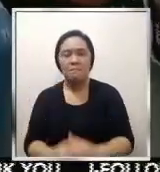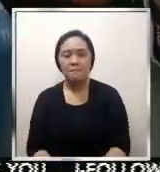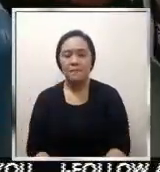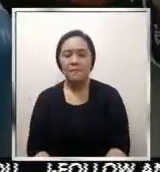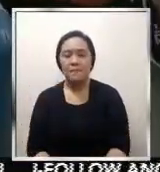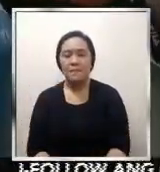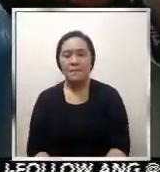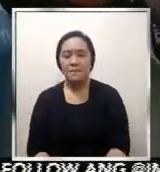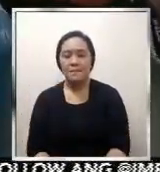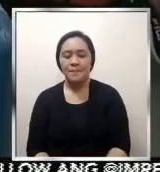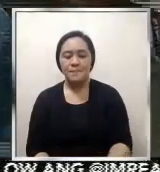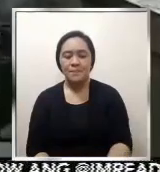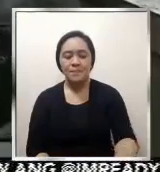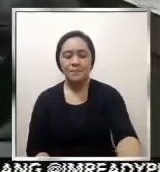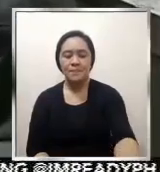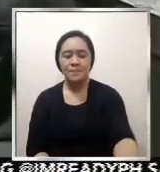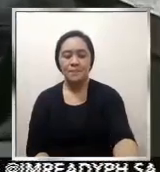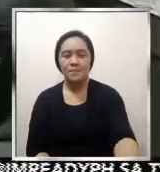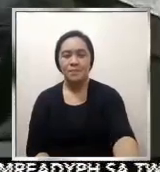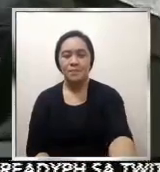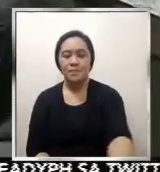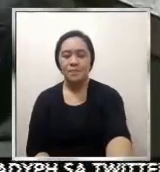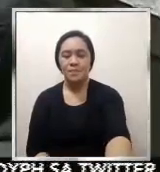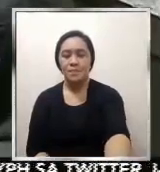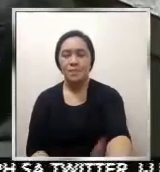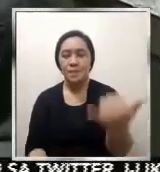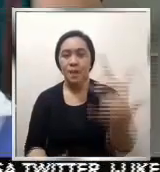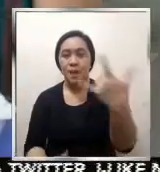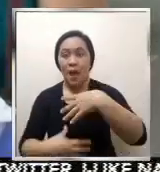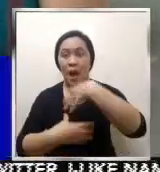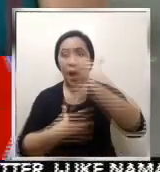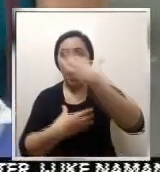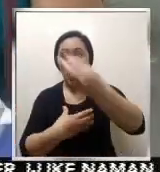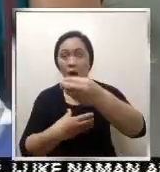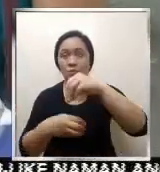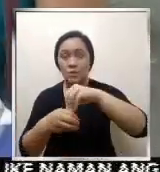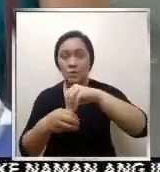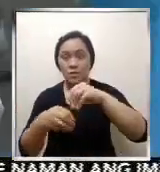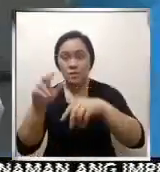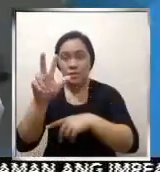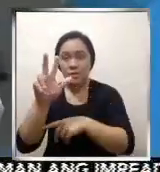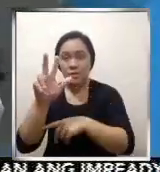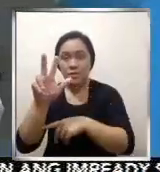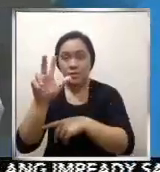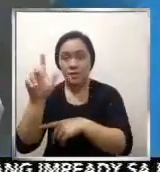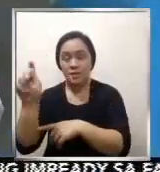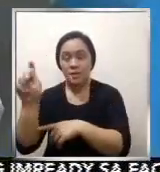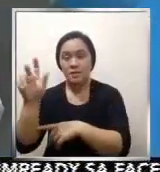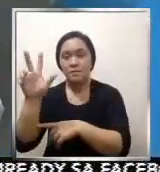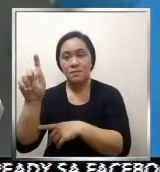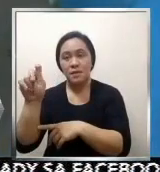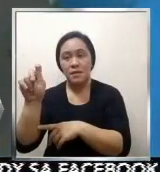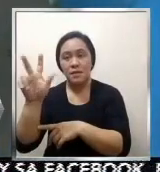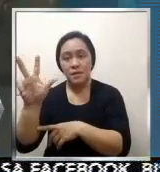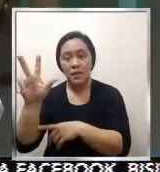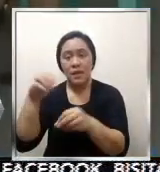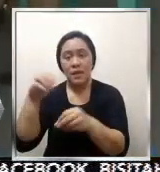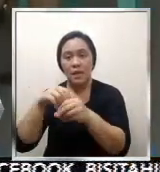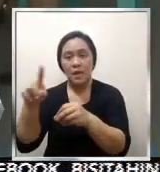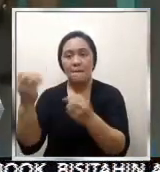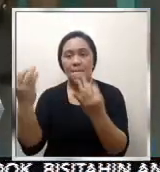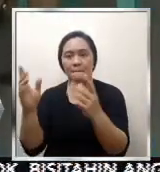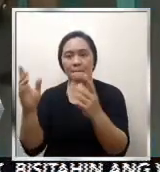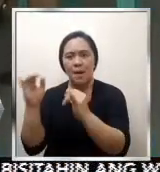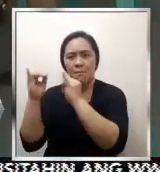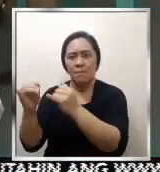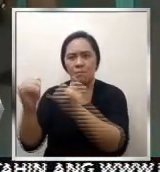Sa labas ng arrival area ng NAIA Terminal 3, matatagpuan ang mahigit 100 locally stranded individuals o LSI. Sila yung